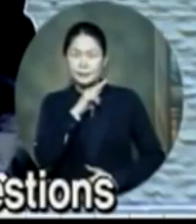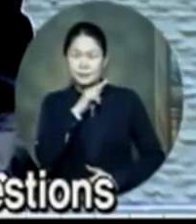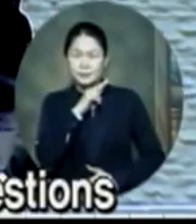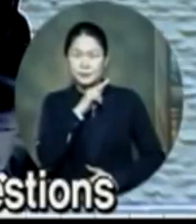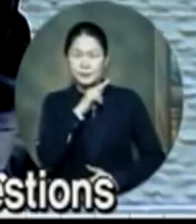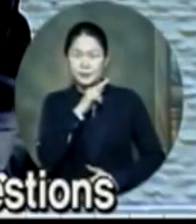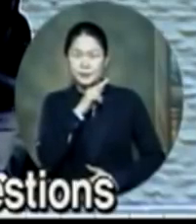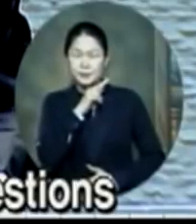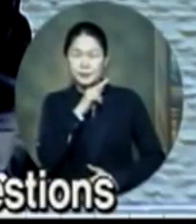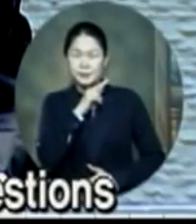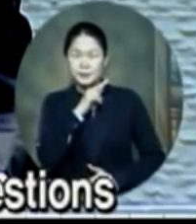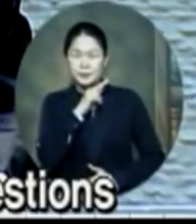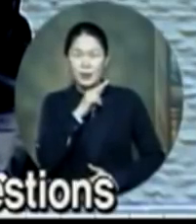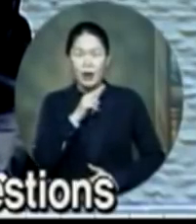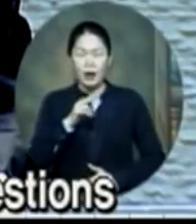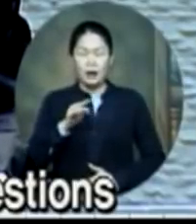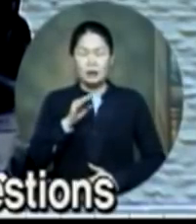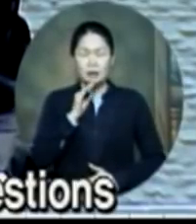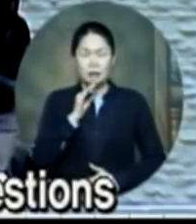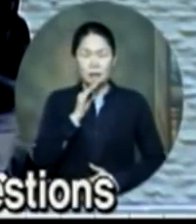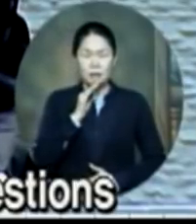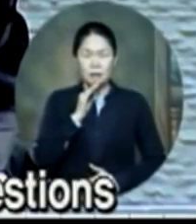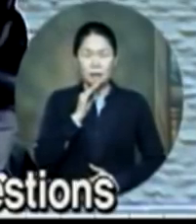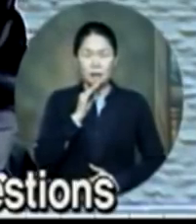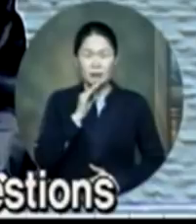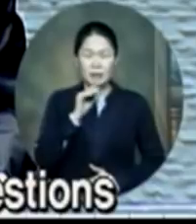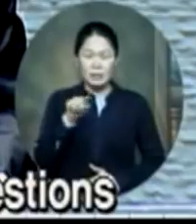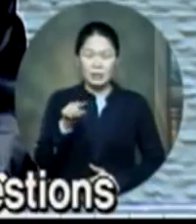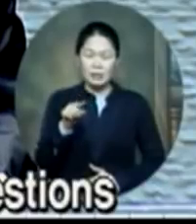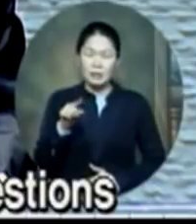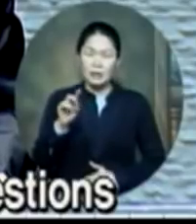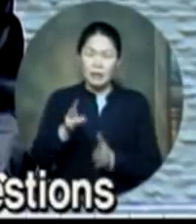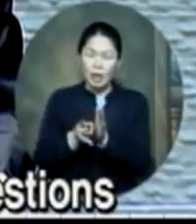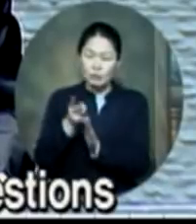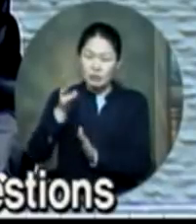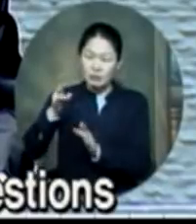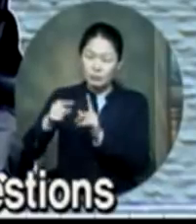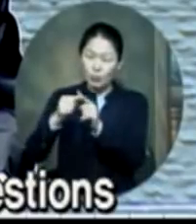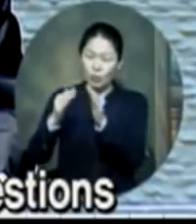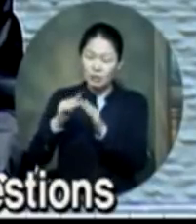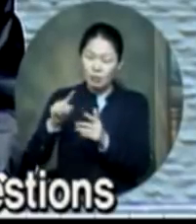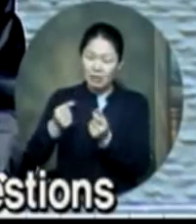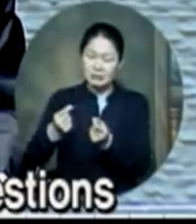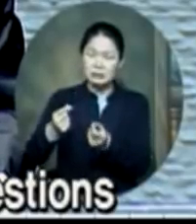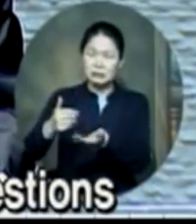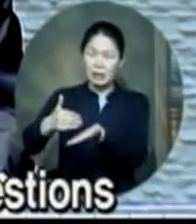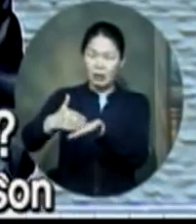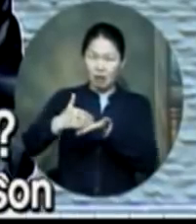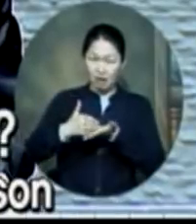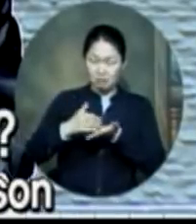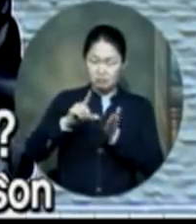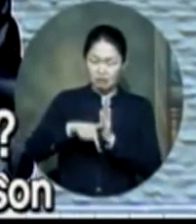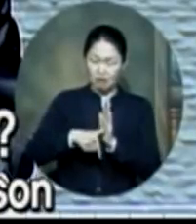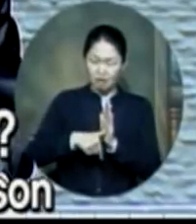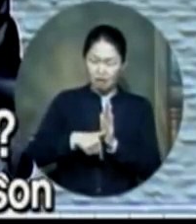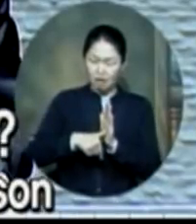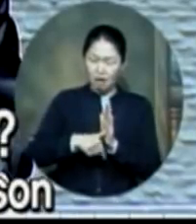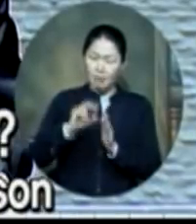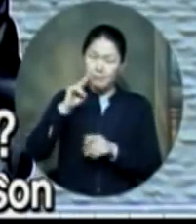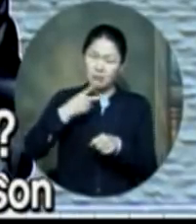아, 예루살렘 교회에 이런 제안을 받았을 때 사도 바울이 기분이 어땠을까요?